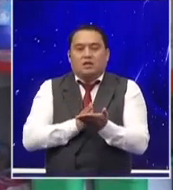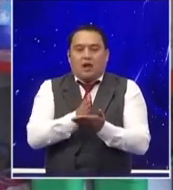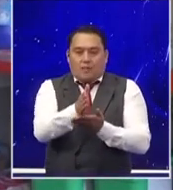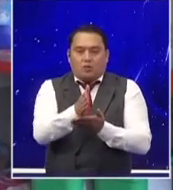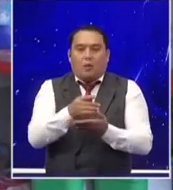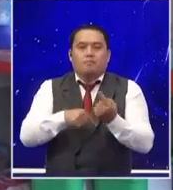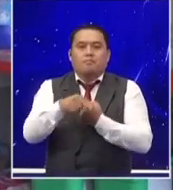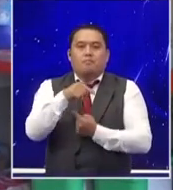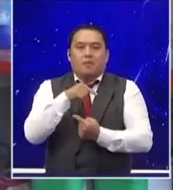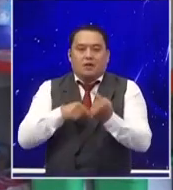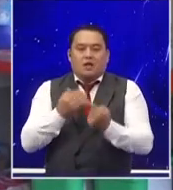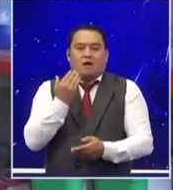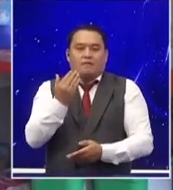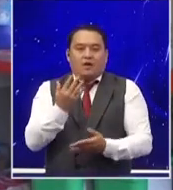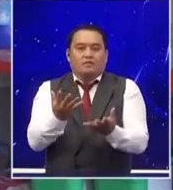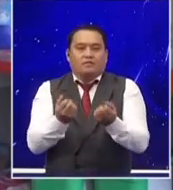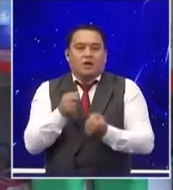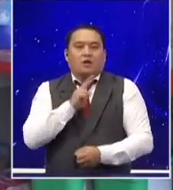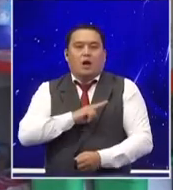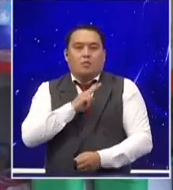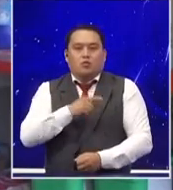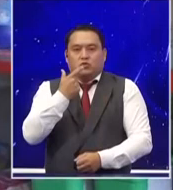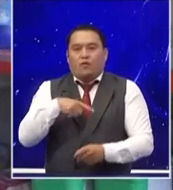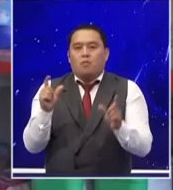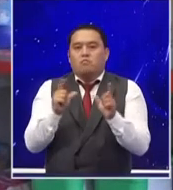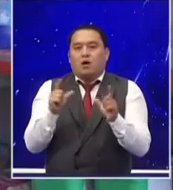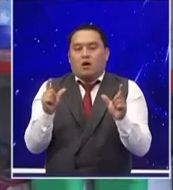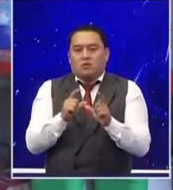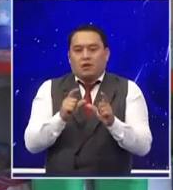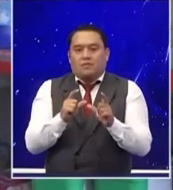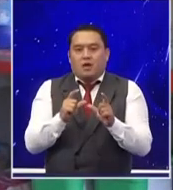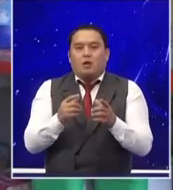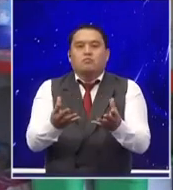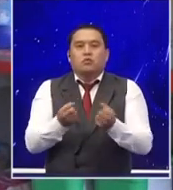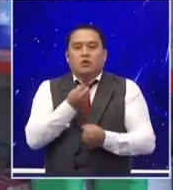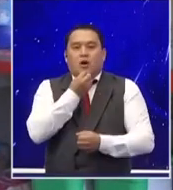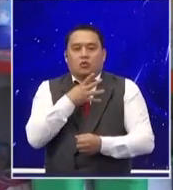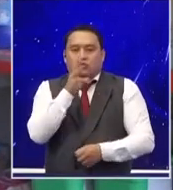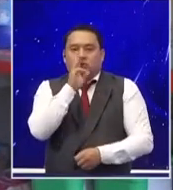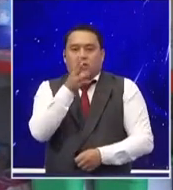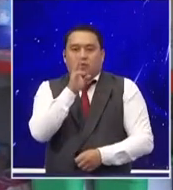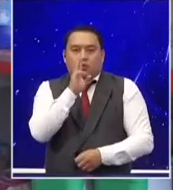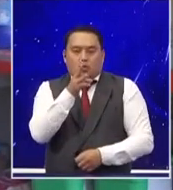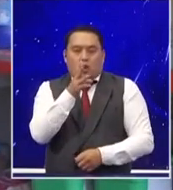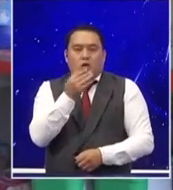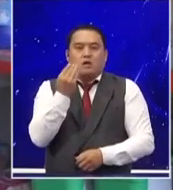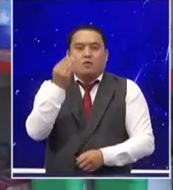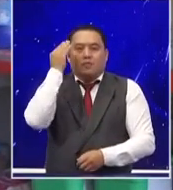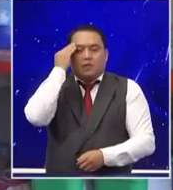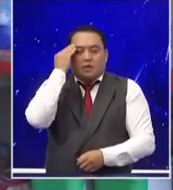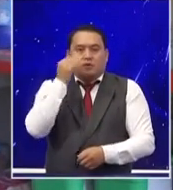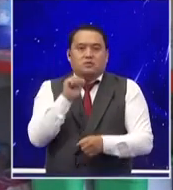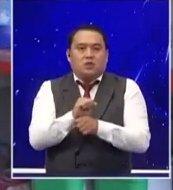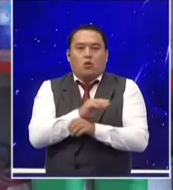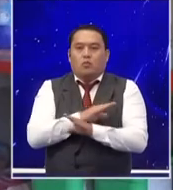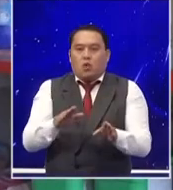предпринимателю шо по новой она меня взяла на работу в свой магазин реализатором получая хорошую заработную плату и и мне не задерживают